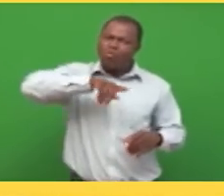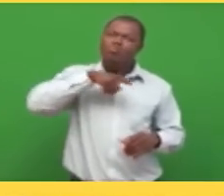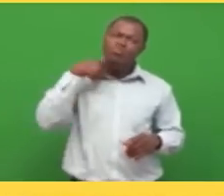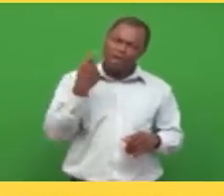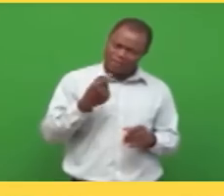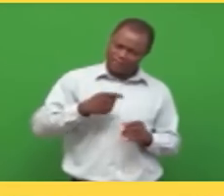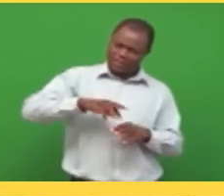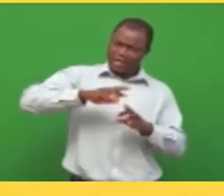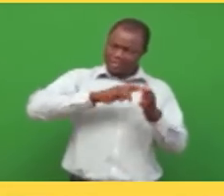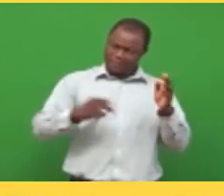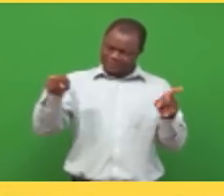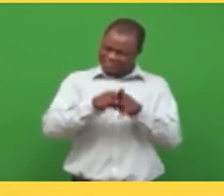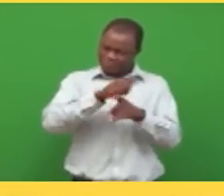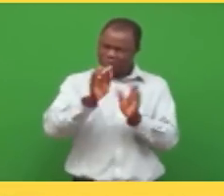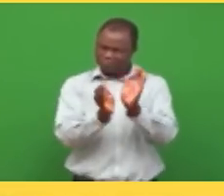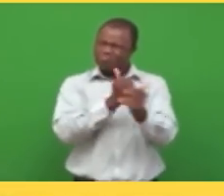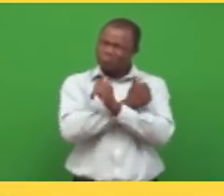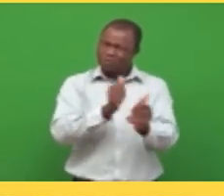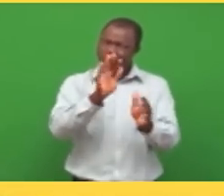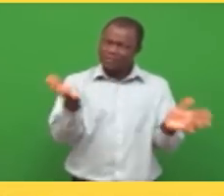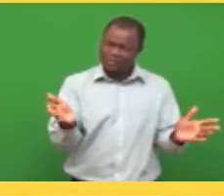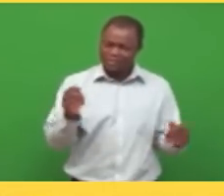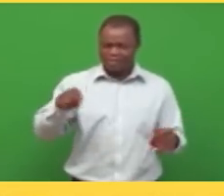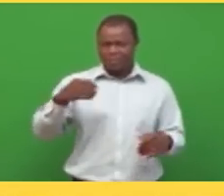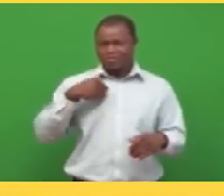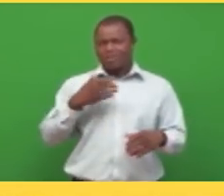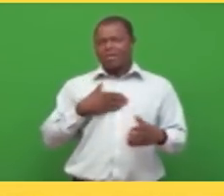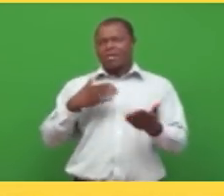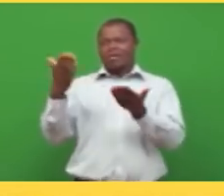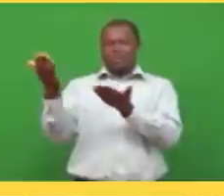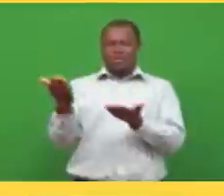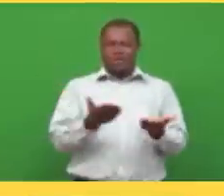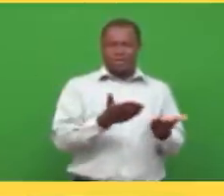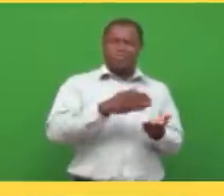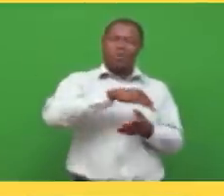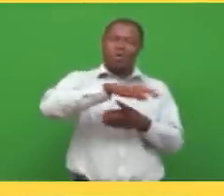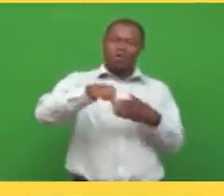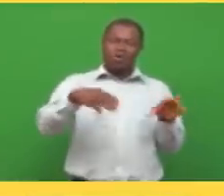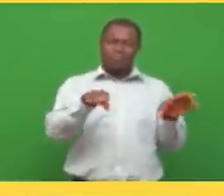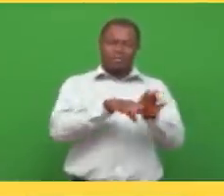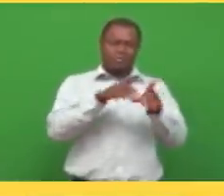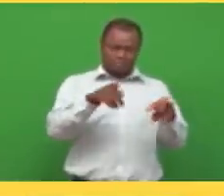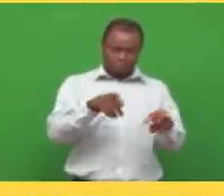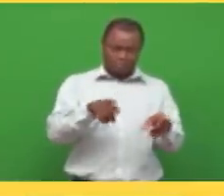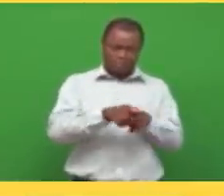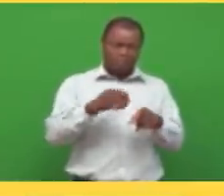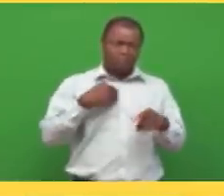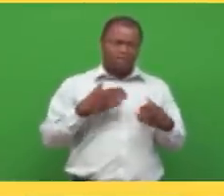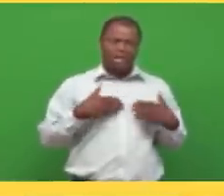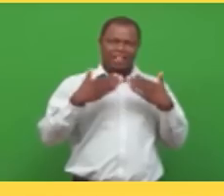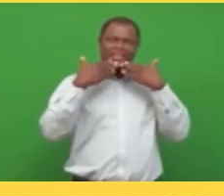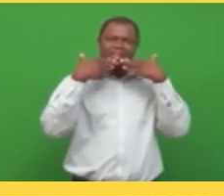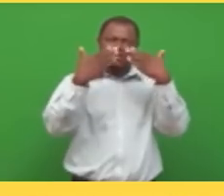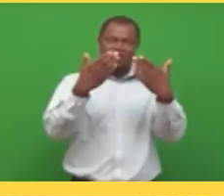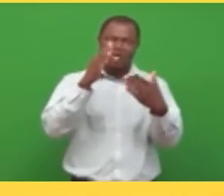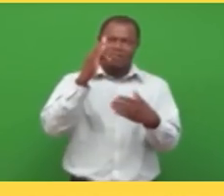dzevarume. Chiregai ndirege kutaura zvakawanda. Taenda kuchingamidza imese nouwandu hwenyu. Chinoda kukutendai nokuramba muchingotitsigira. Regai